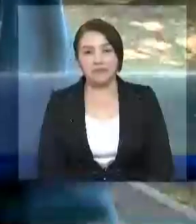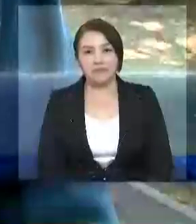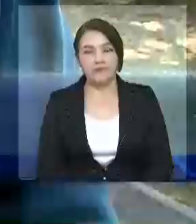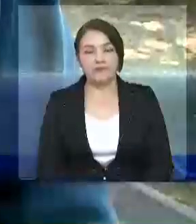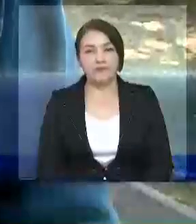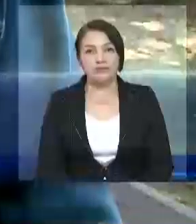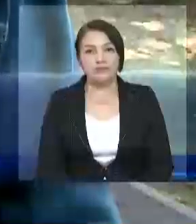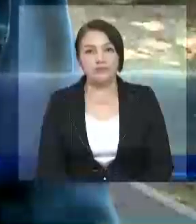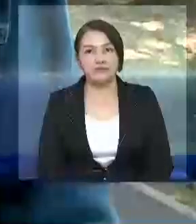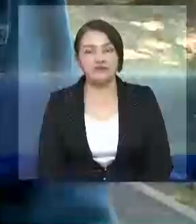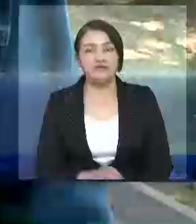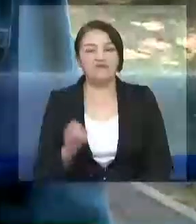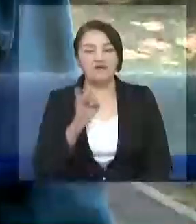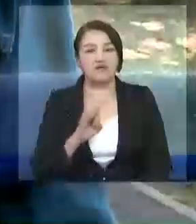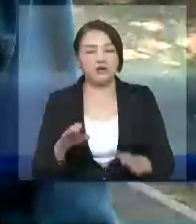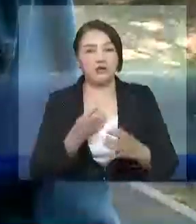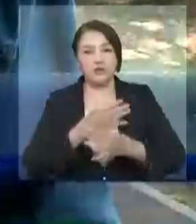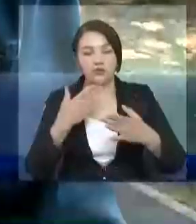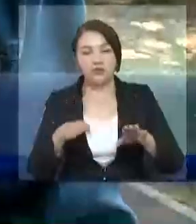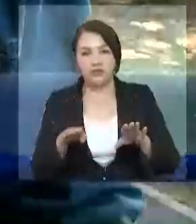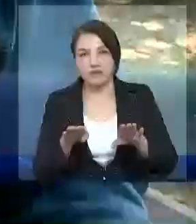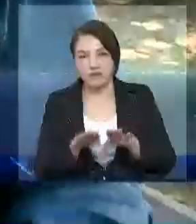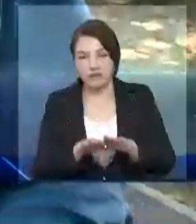даже в археологических культурных слоях,